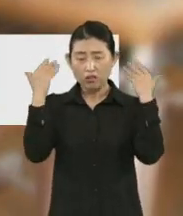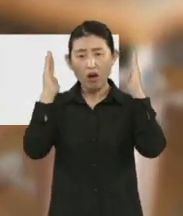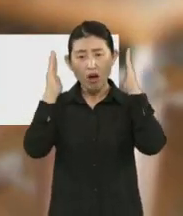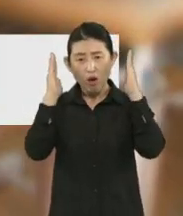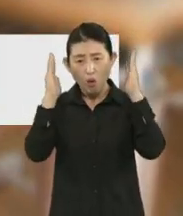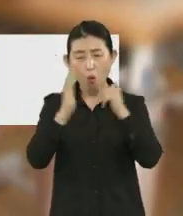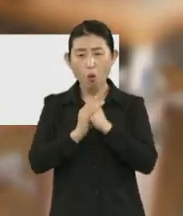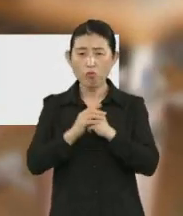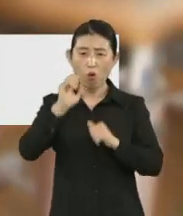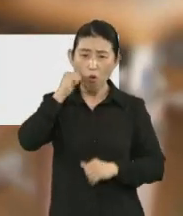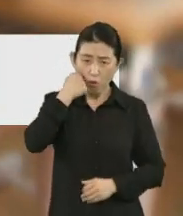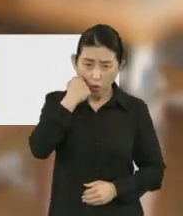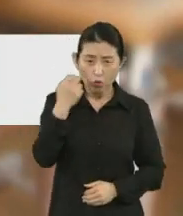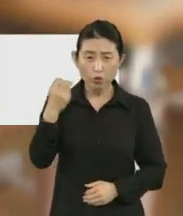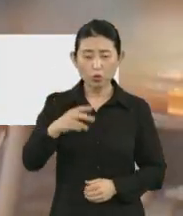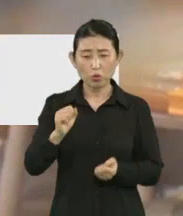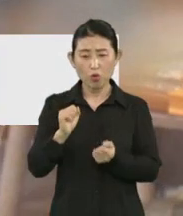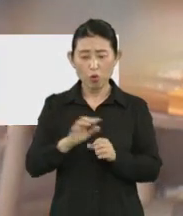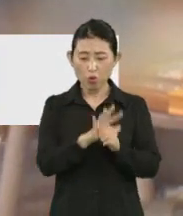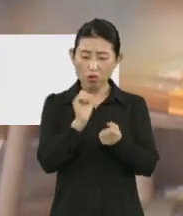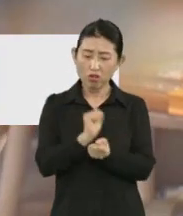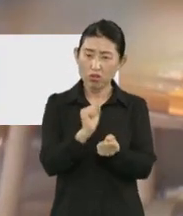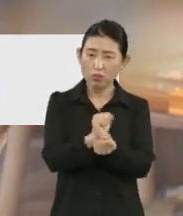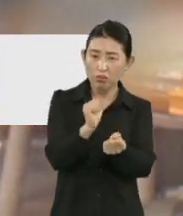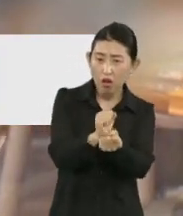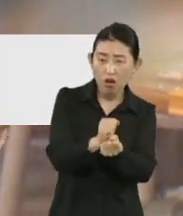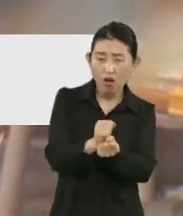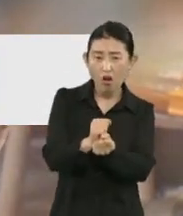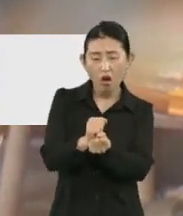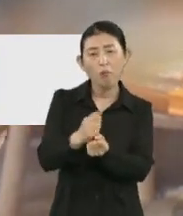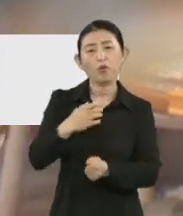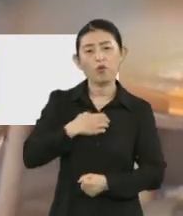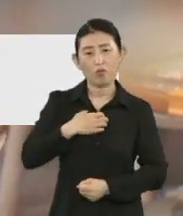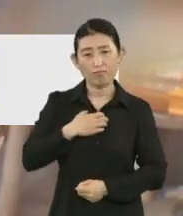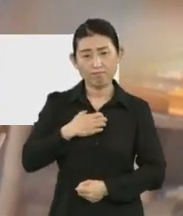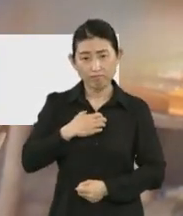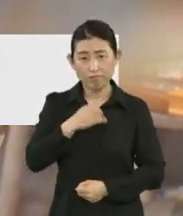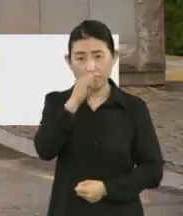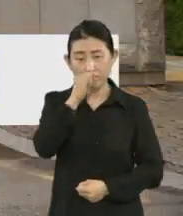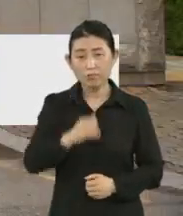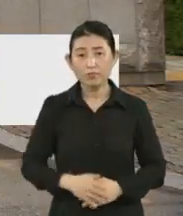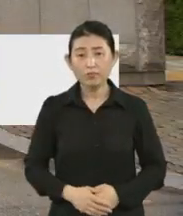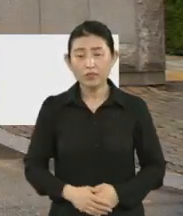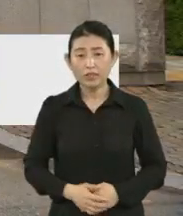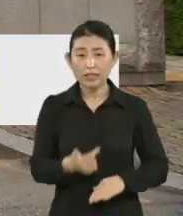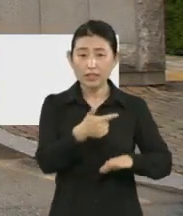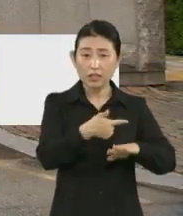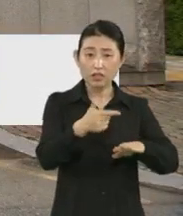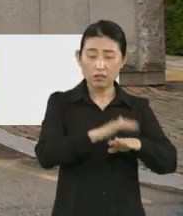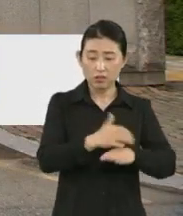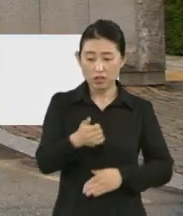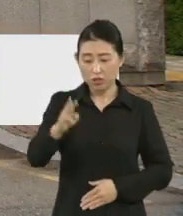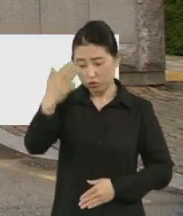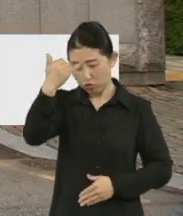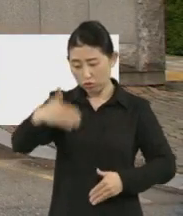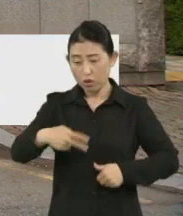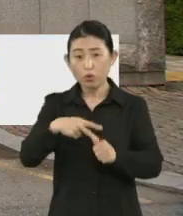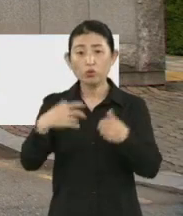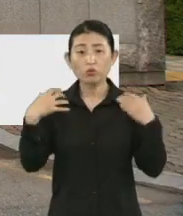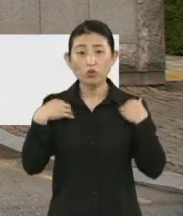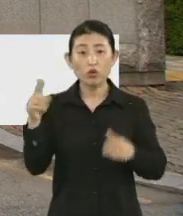저하와 집단 감염을 확산시키는 원인으로 지목되고 있습니다. 이 때문에 대전과 세종